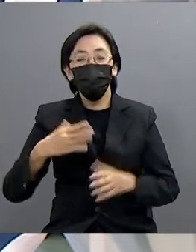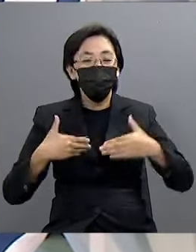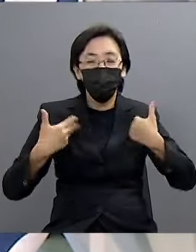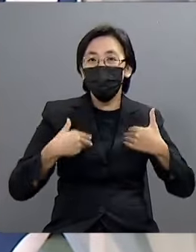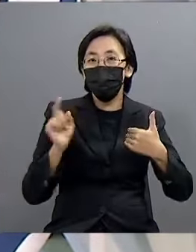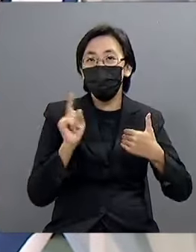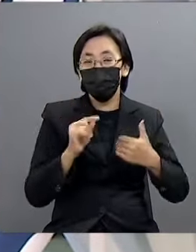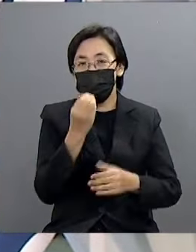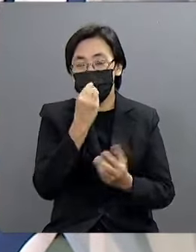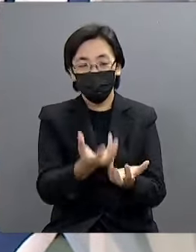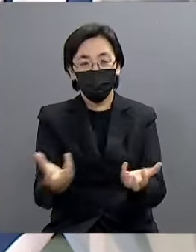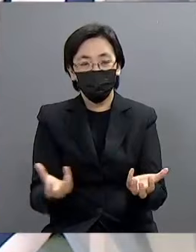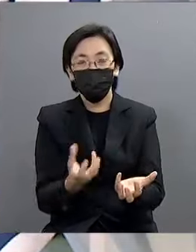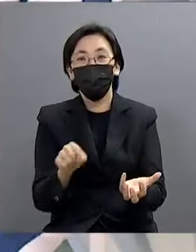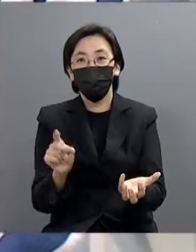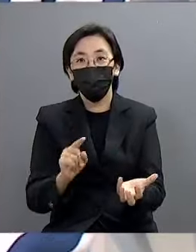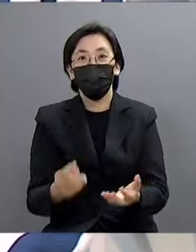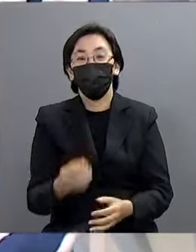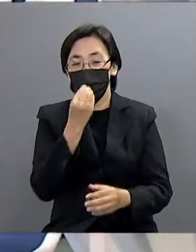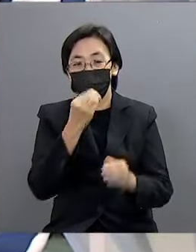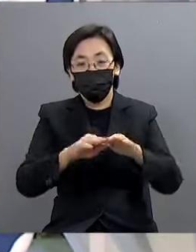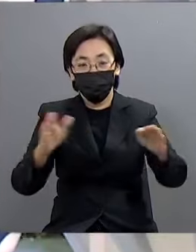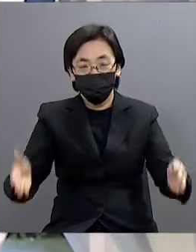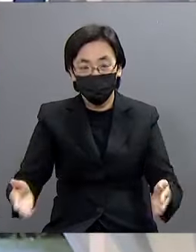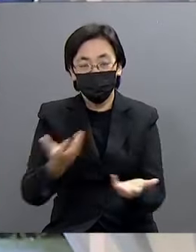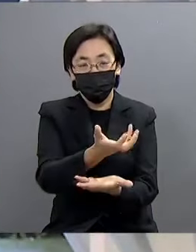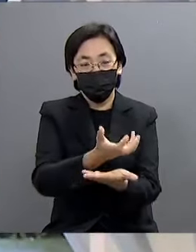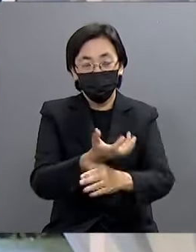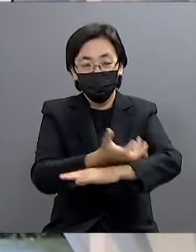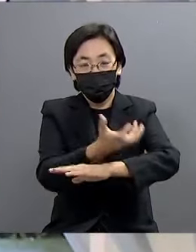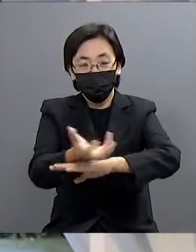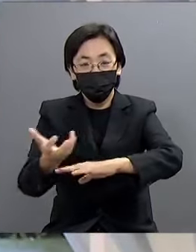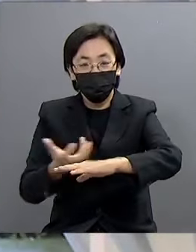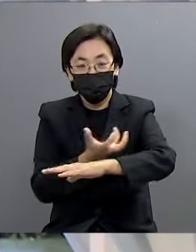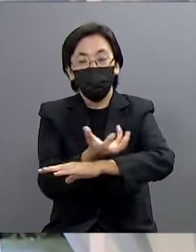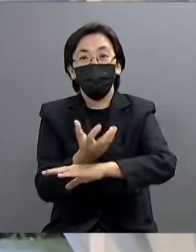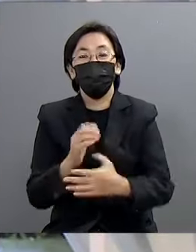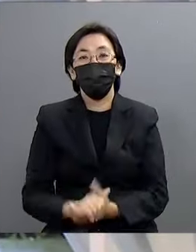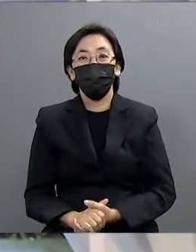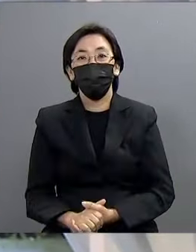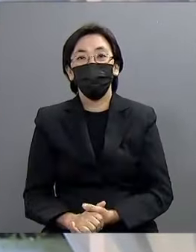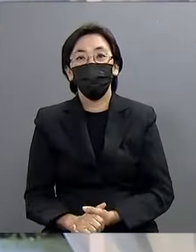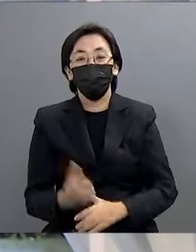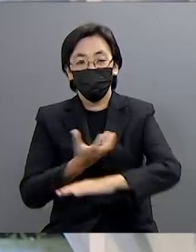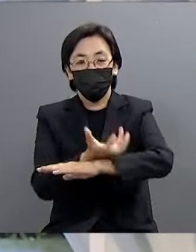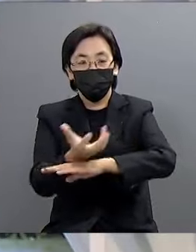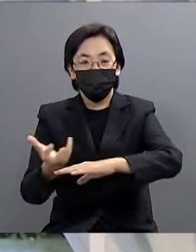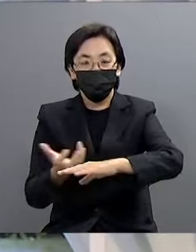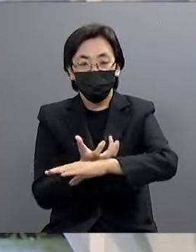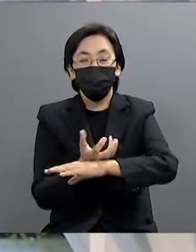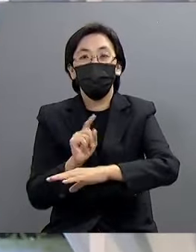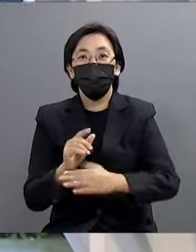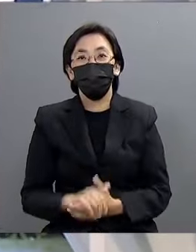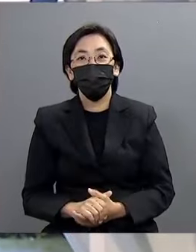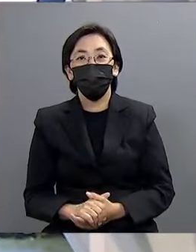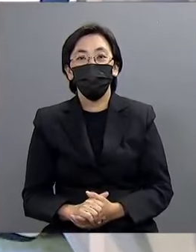กินของเราเต็มโต๊ะเลยค่ะคุณผู้ชมหอม พี่ นี่ เอาอย่างนี้ น ละกันเอาอย่างนี้ละกันพี่กินให้ดูเลย นี่ไง นี ดู ่ไ ส ง ิเหมือ โฮ นจริง ม